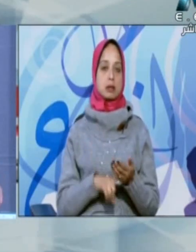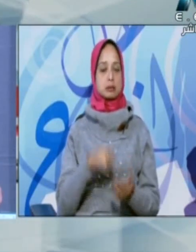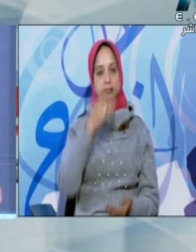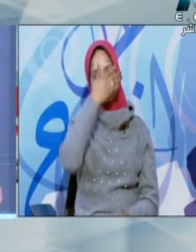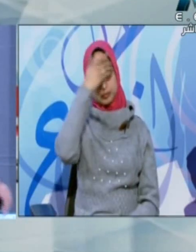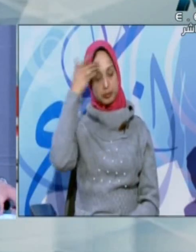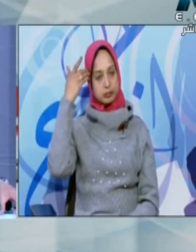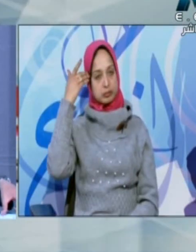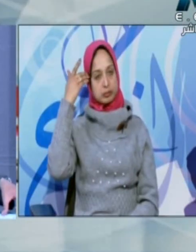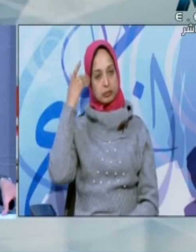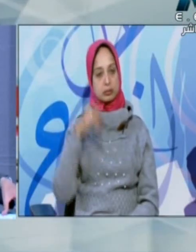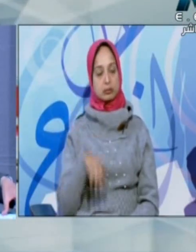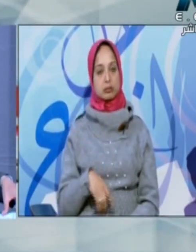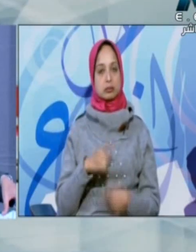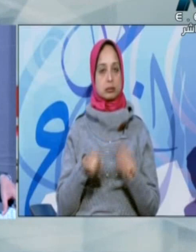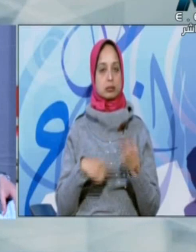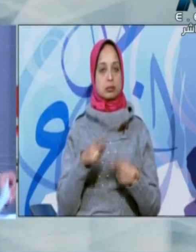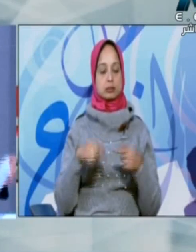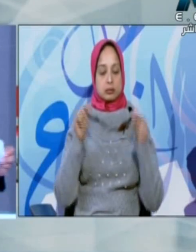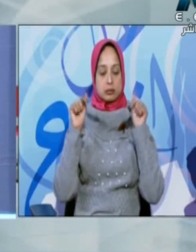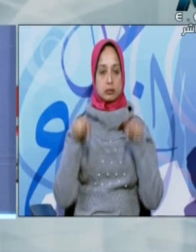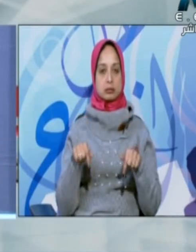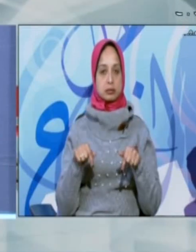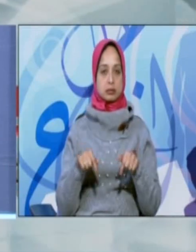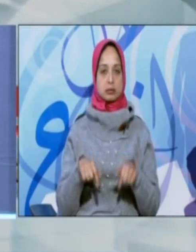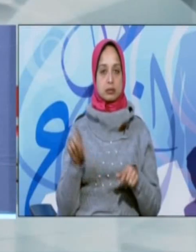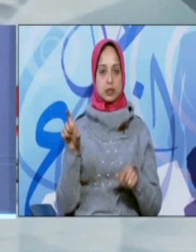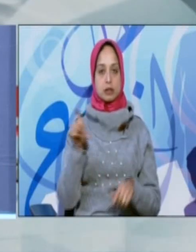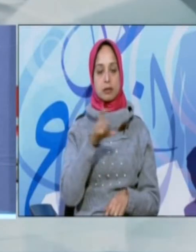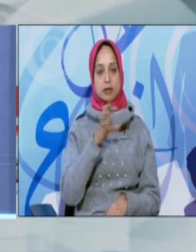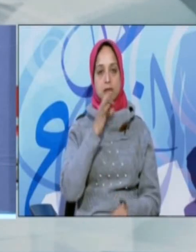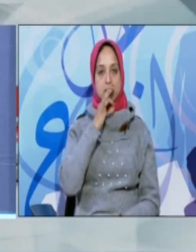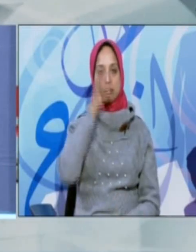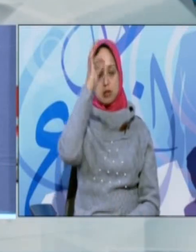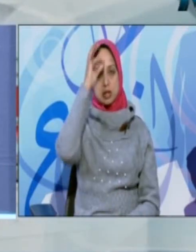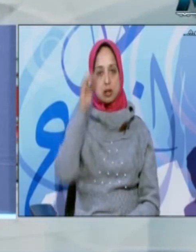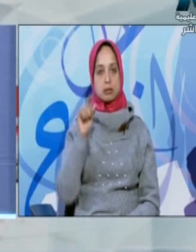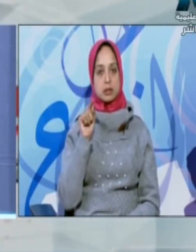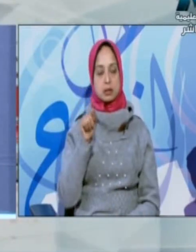ولسه بنتكلم في الفترة دي اهي، نفس الفقرة والعنوان اللي كنا بنتكلم فيه.